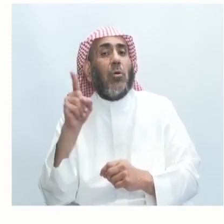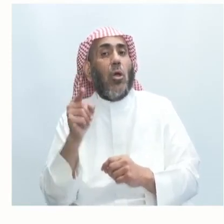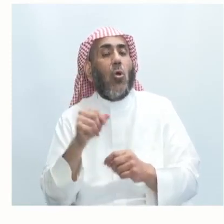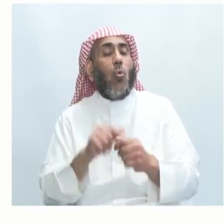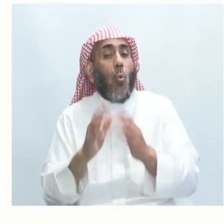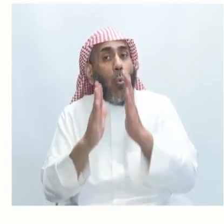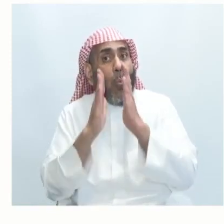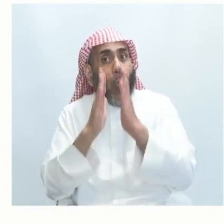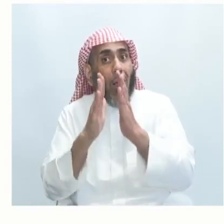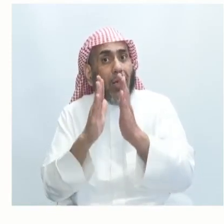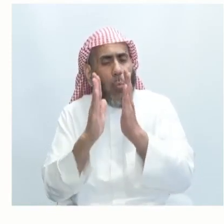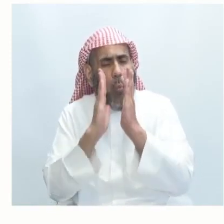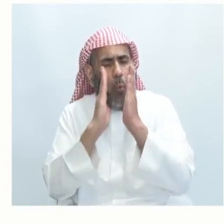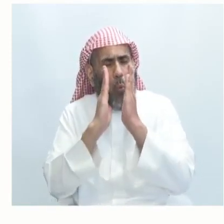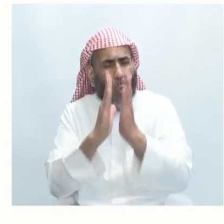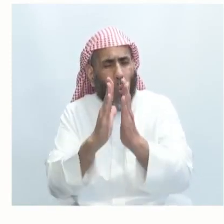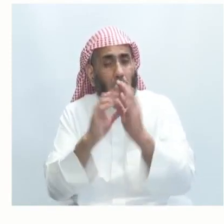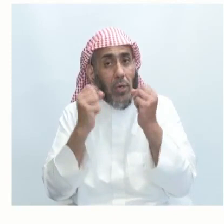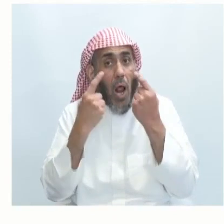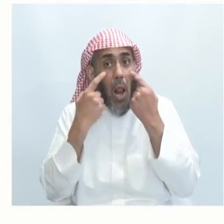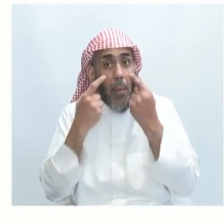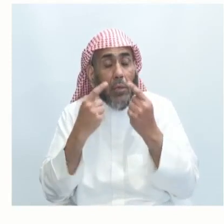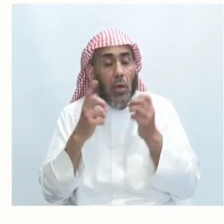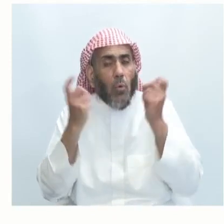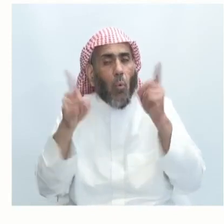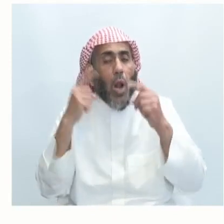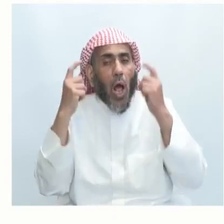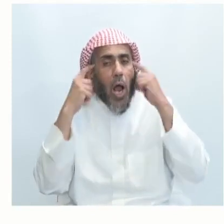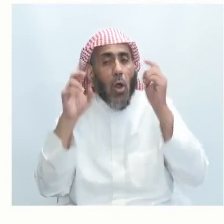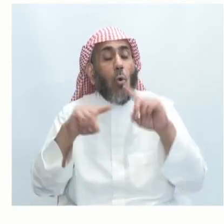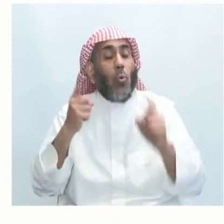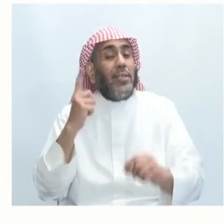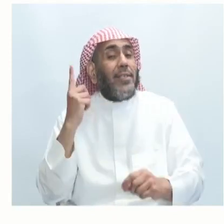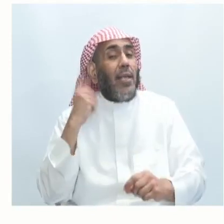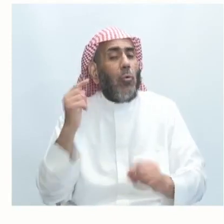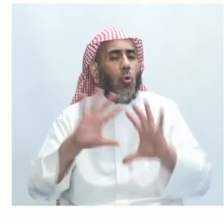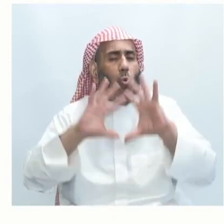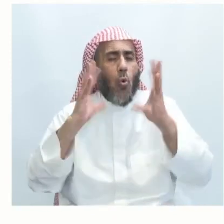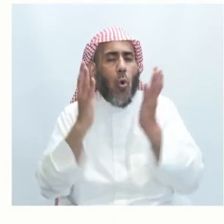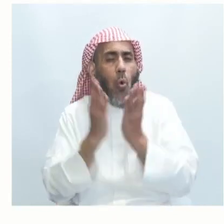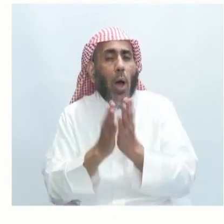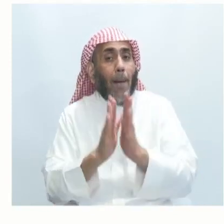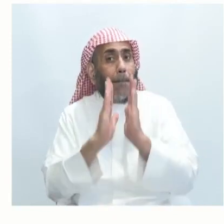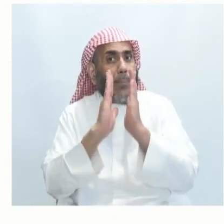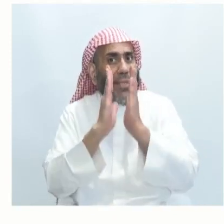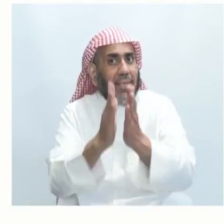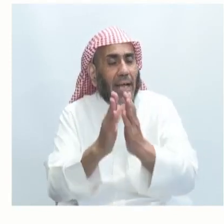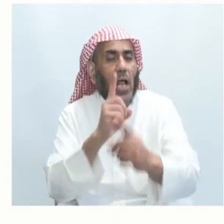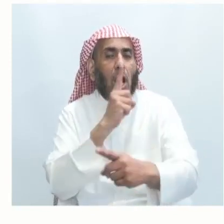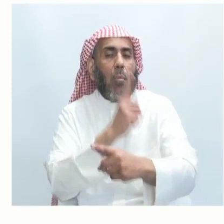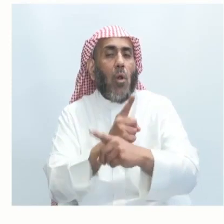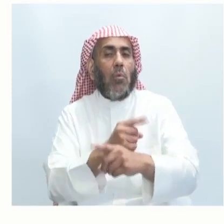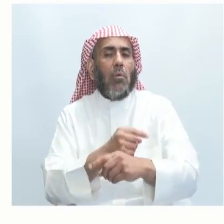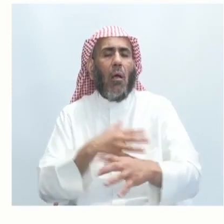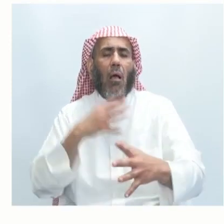مركزا نشاطه البصري والعقلي والسمعي كلها باتجاه معلمه عندما